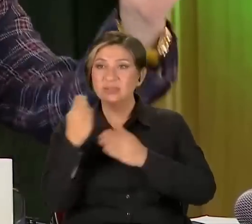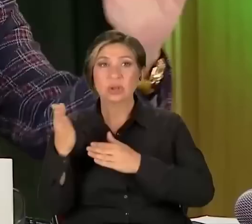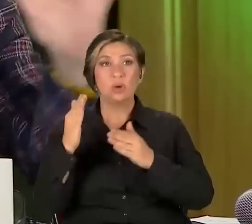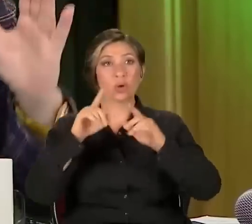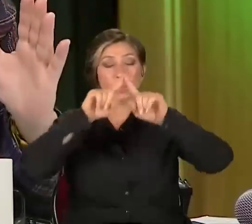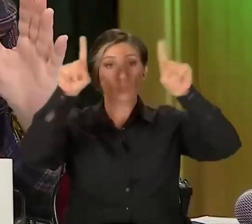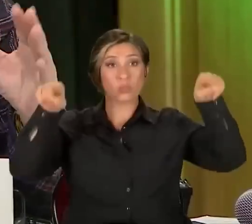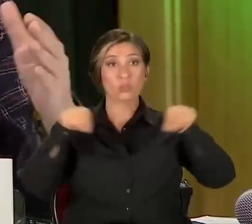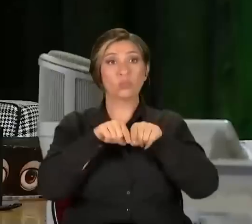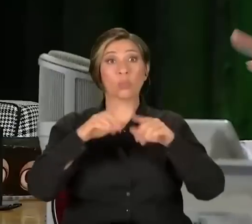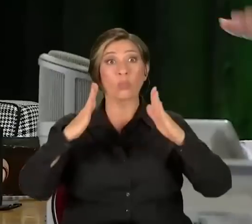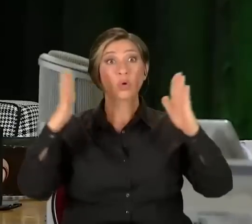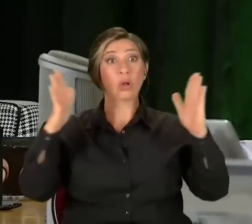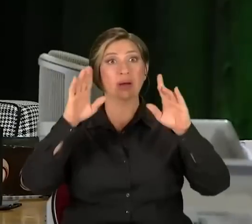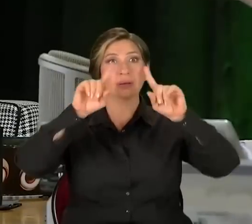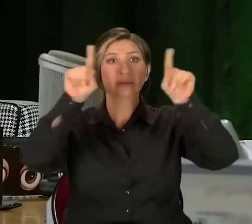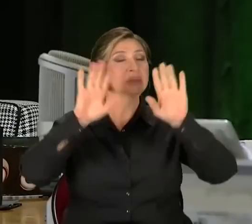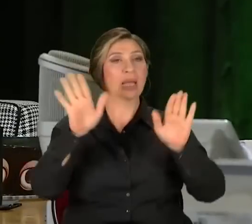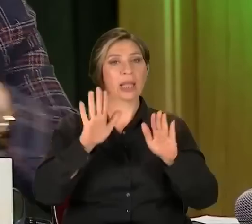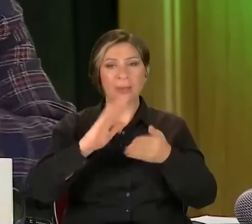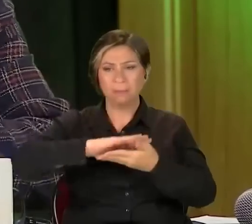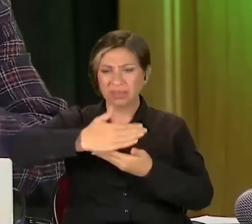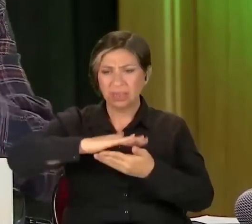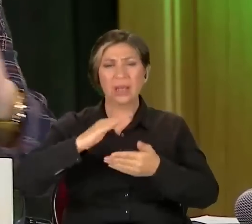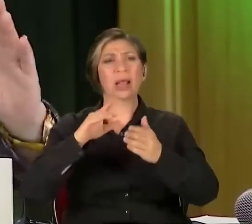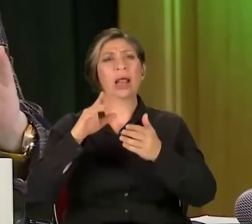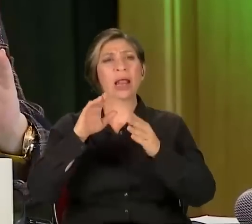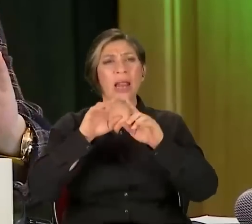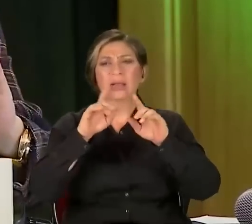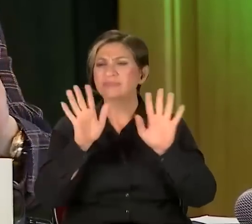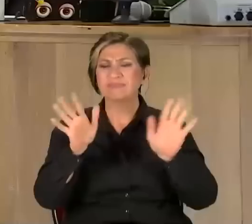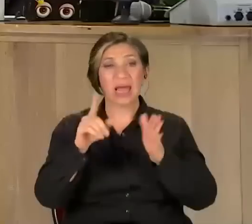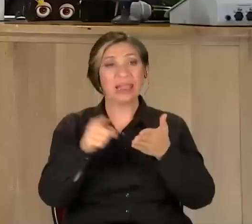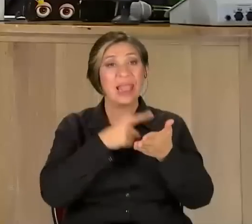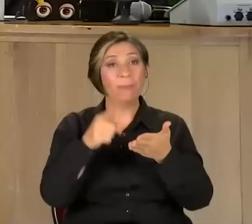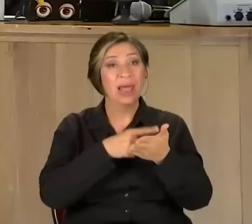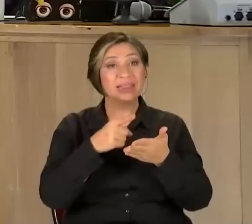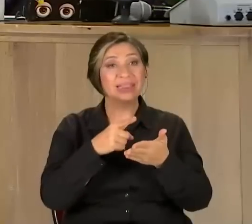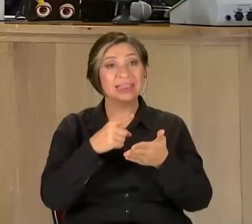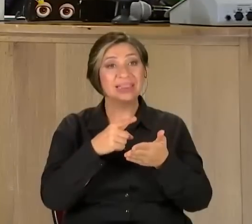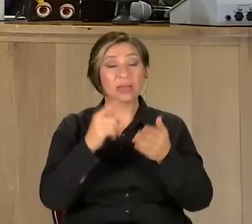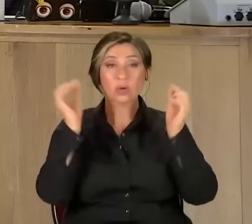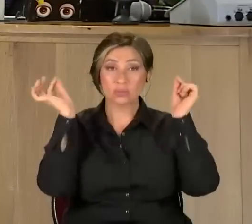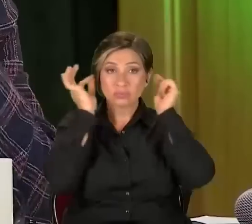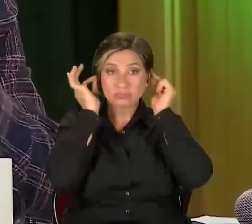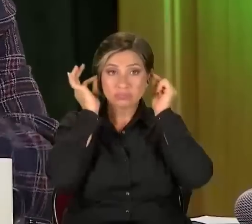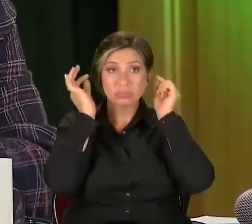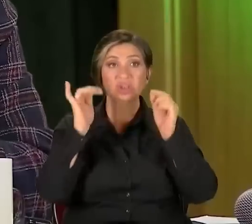büyük monitörleri tercih etmiyorlar. Hatta bir masaüstünü ya da bir laptop monitörünü bile tercih etmiyor. Çoğunlukla